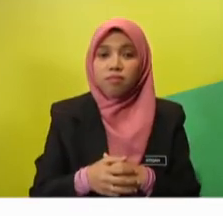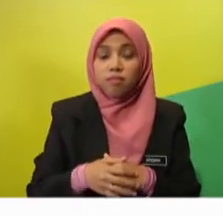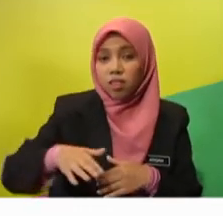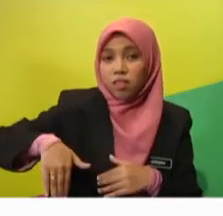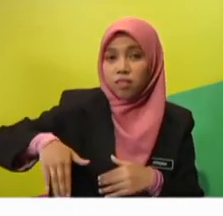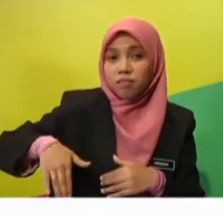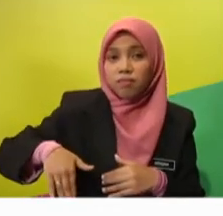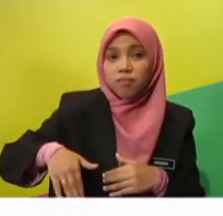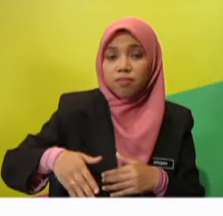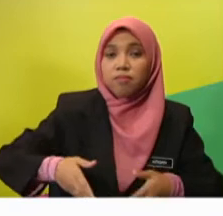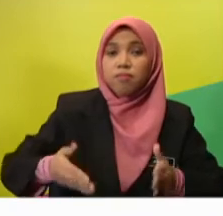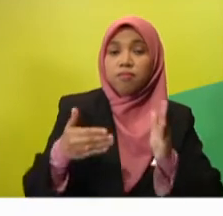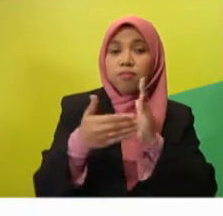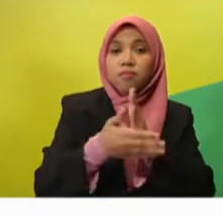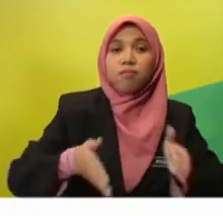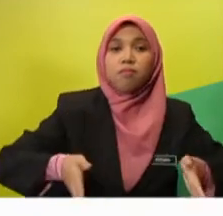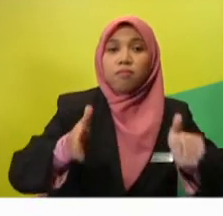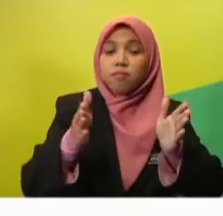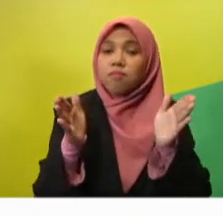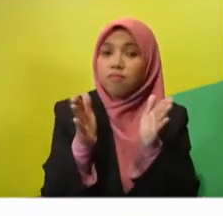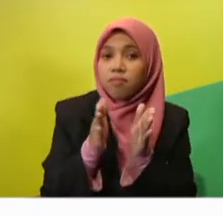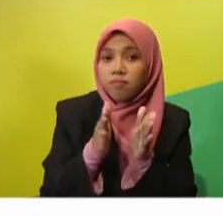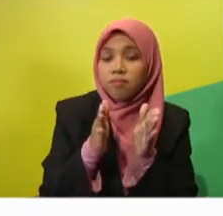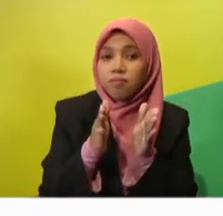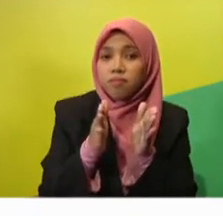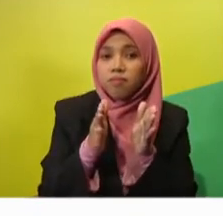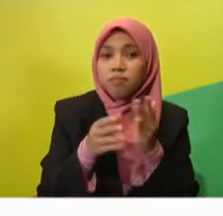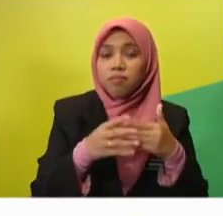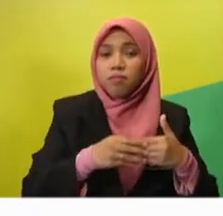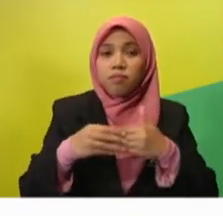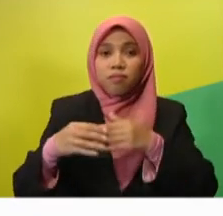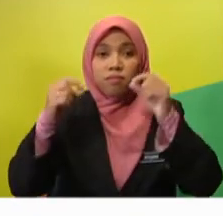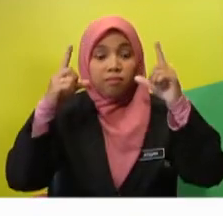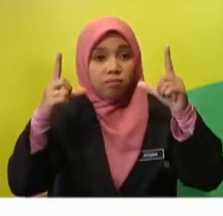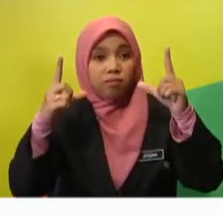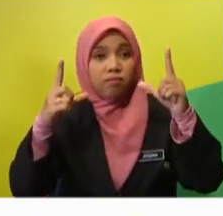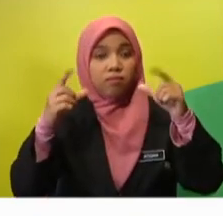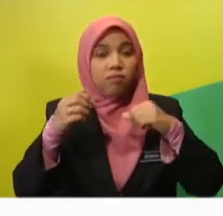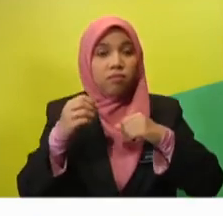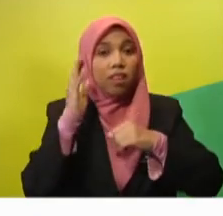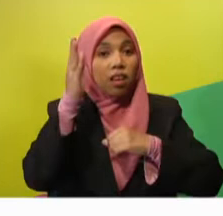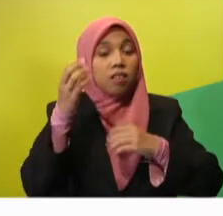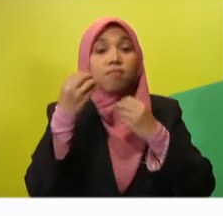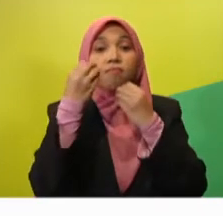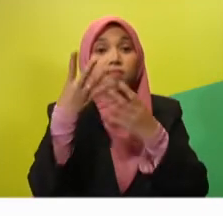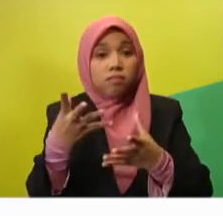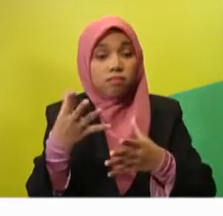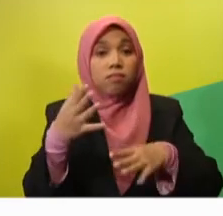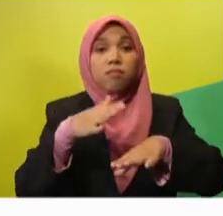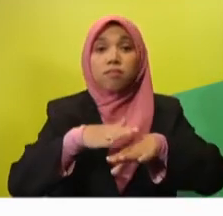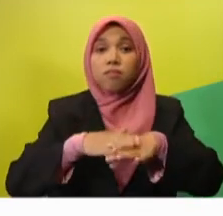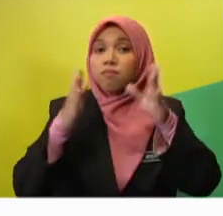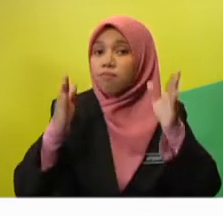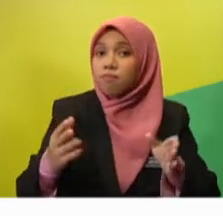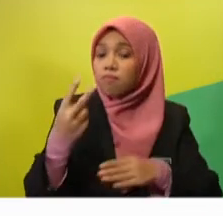sempit, pemandu celik ni dia berperanan sebagai informasi. Dia akan maklumkan kepada klien